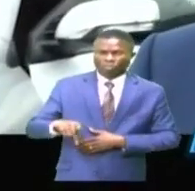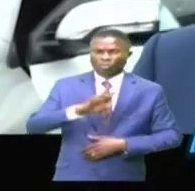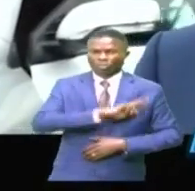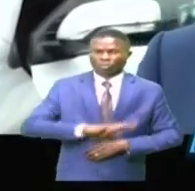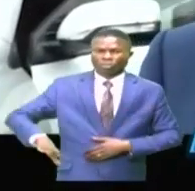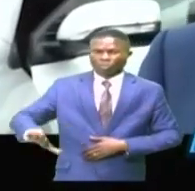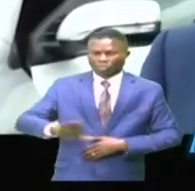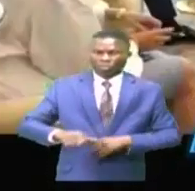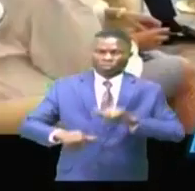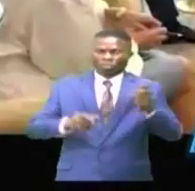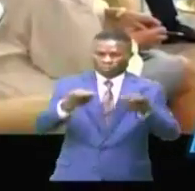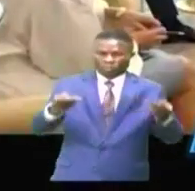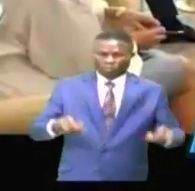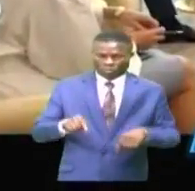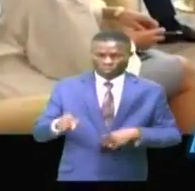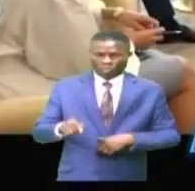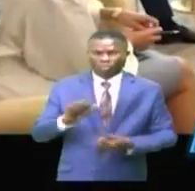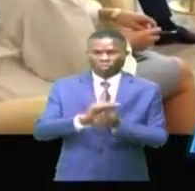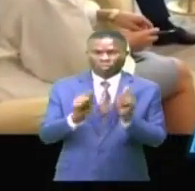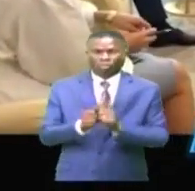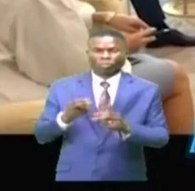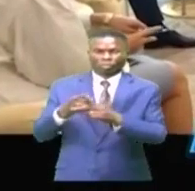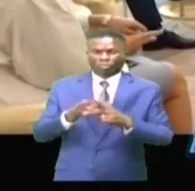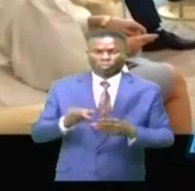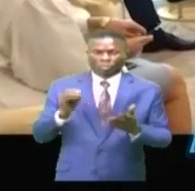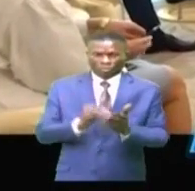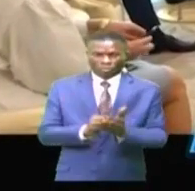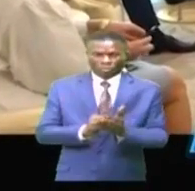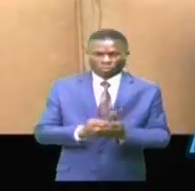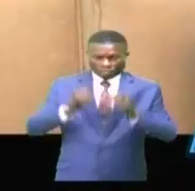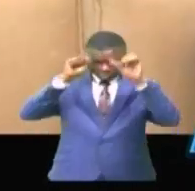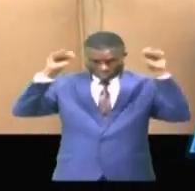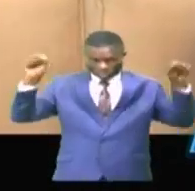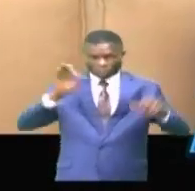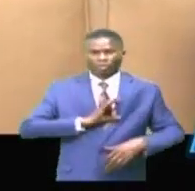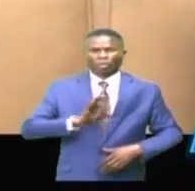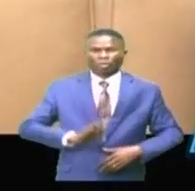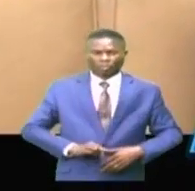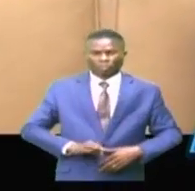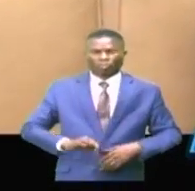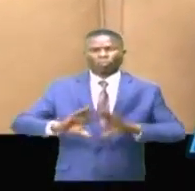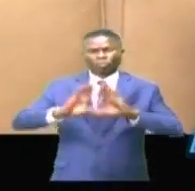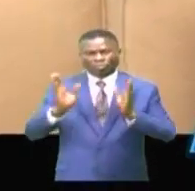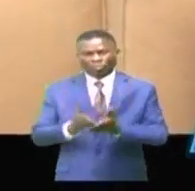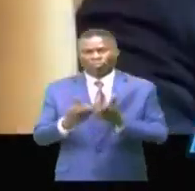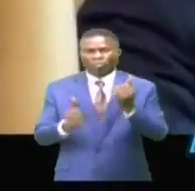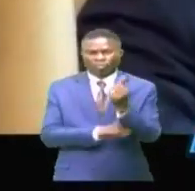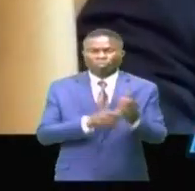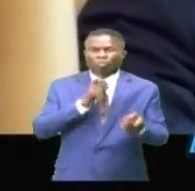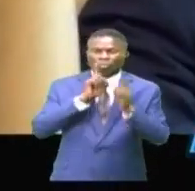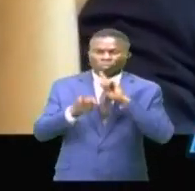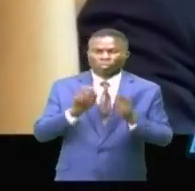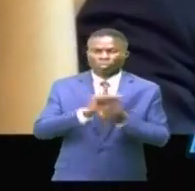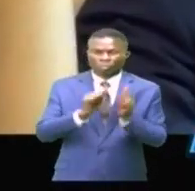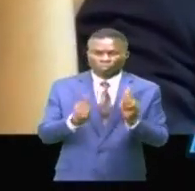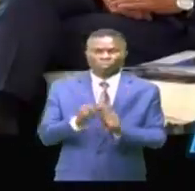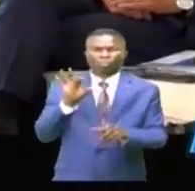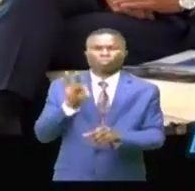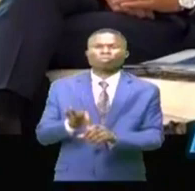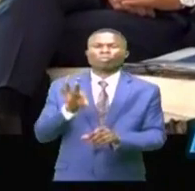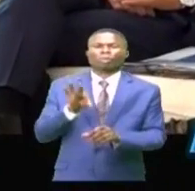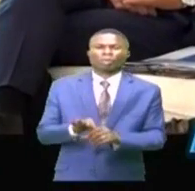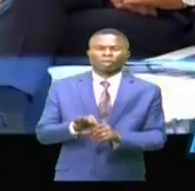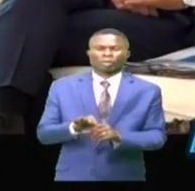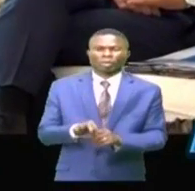il y a d'autres endroits dans la région outre la situation sécuritaire le président Tshisekedi et ses interlocuteurs ont également parlé du processus électoral